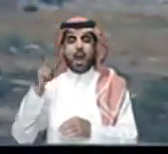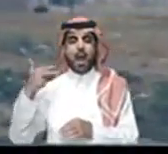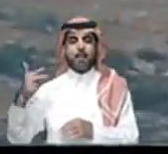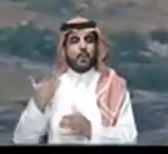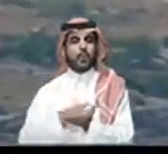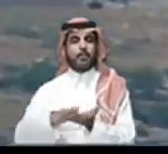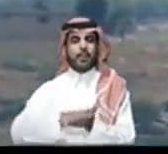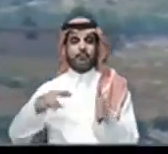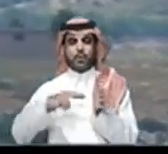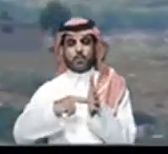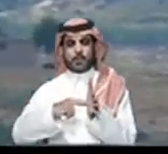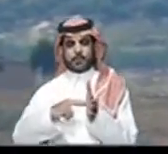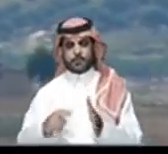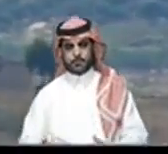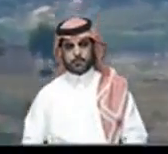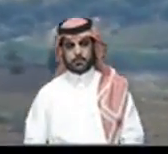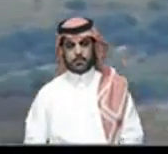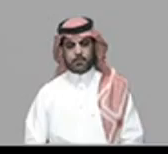للسيطره المعارضه